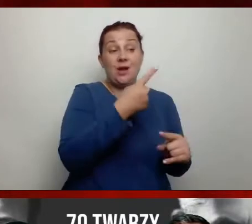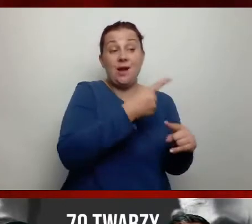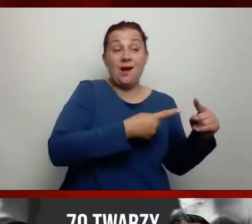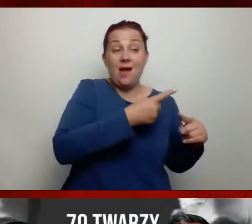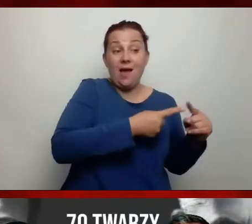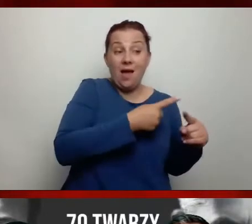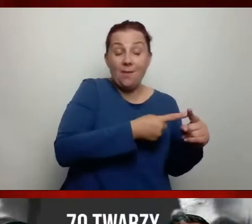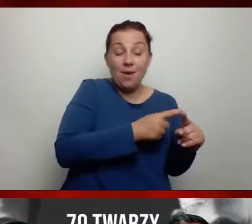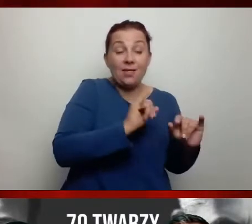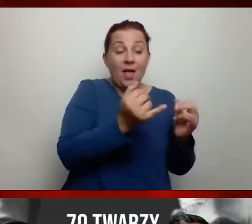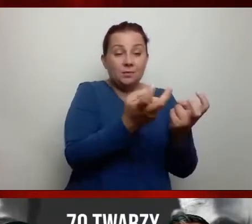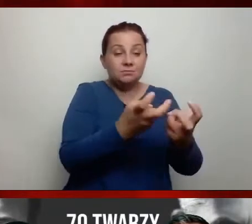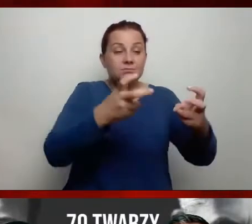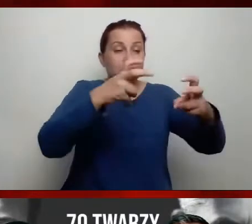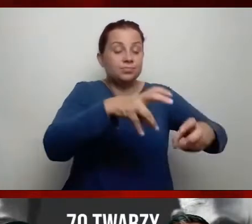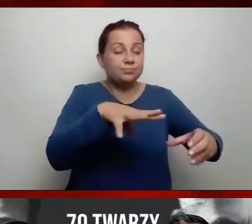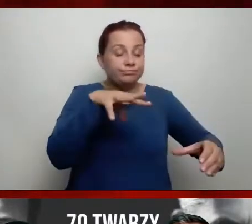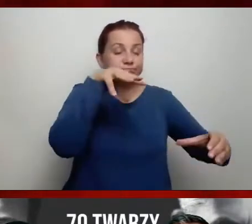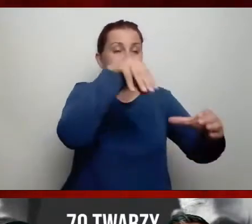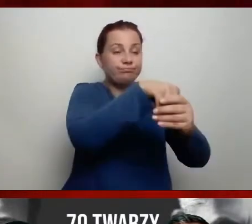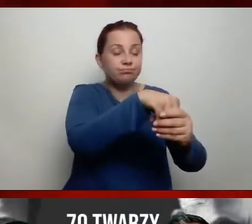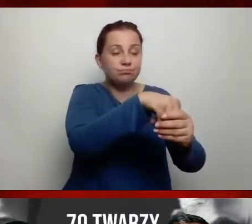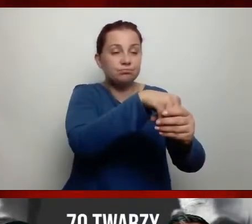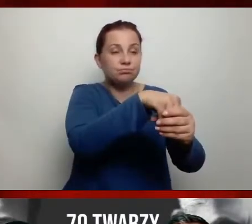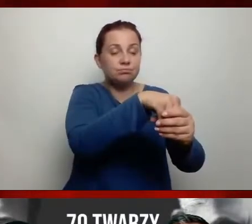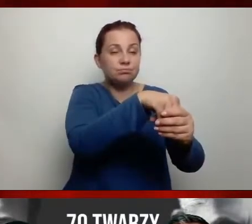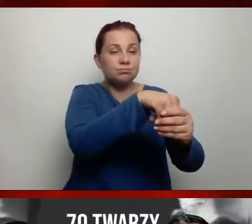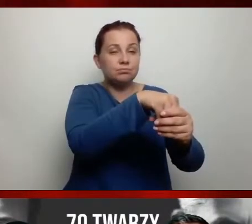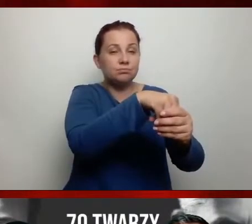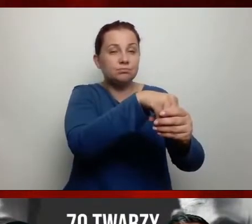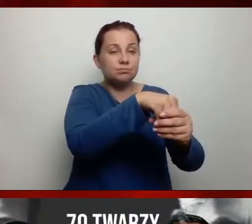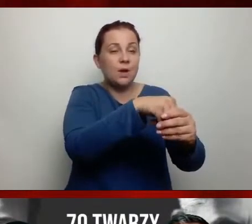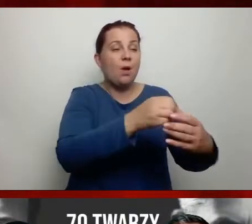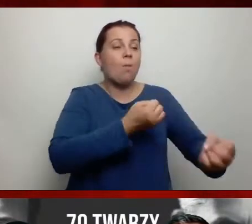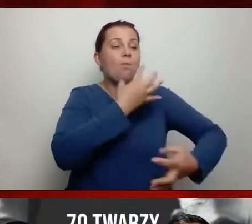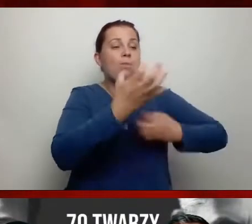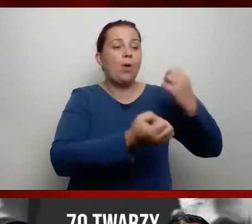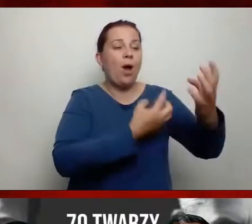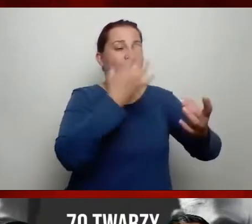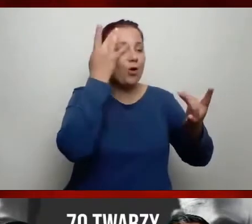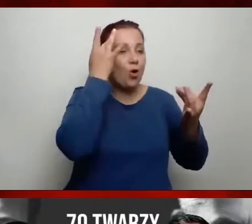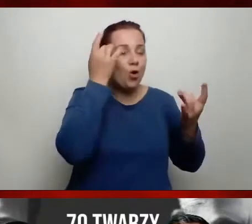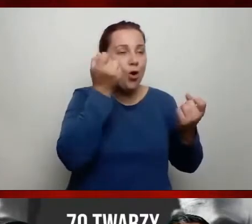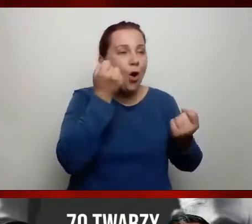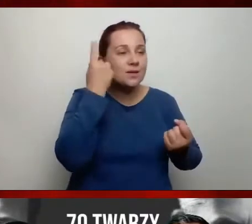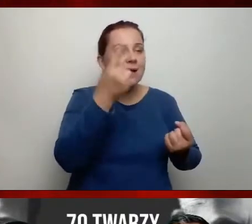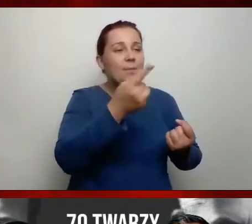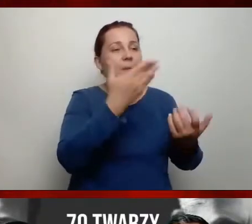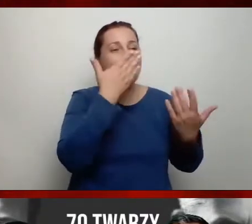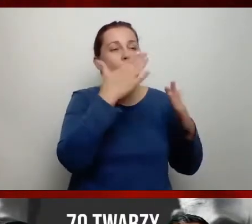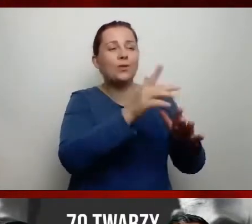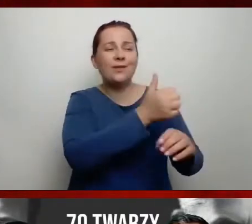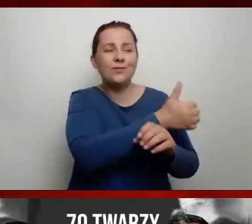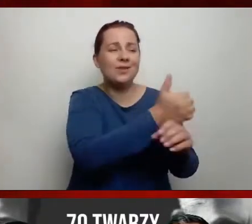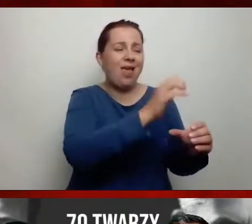w powstającej w nim formalnej poetyckiej koncepcji potrafi uczynić z nich absolutną